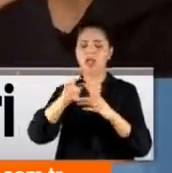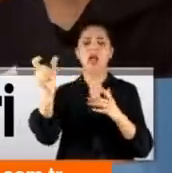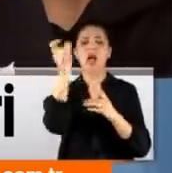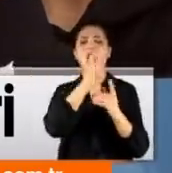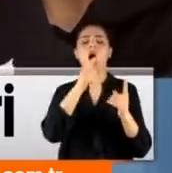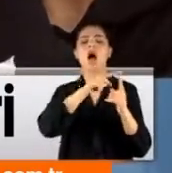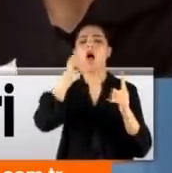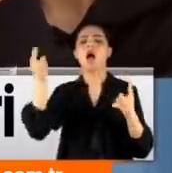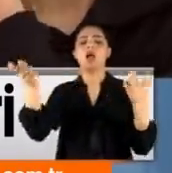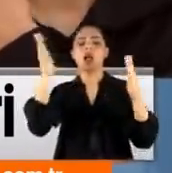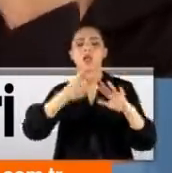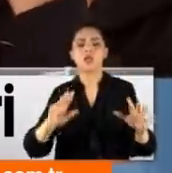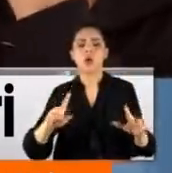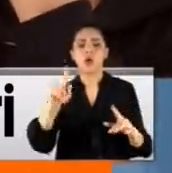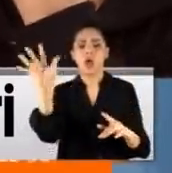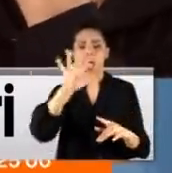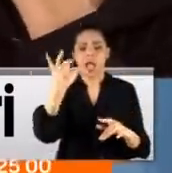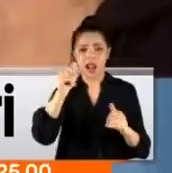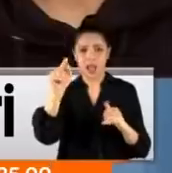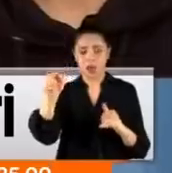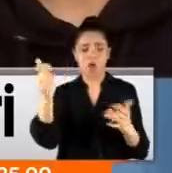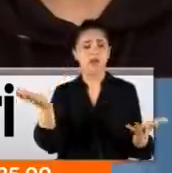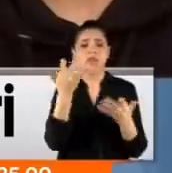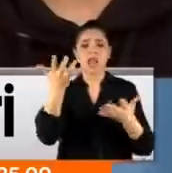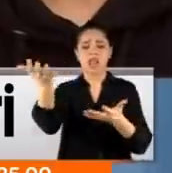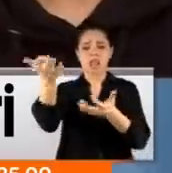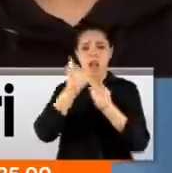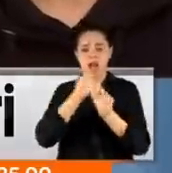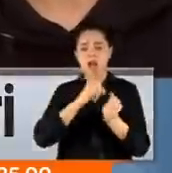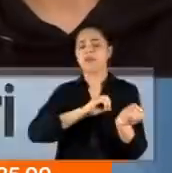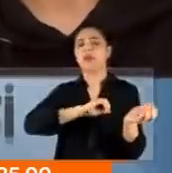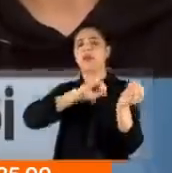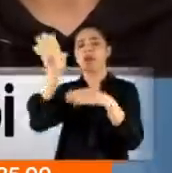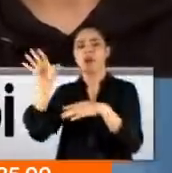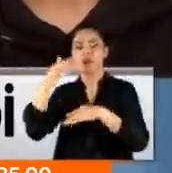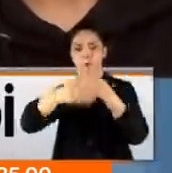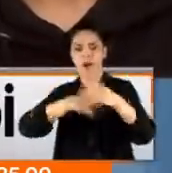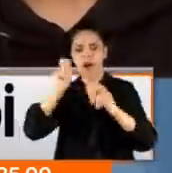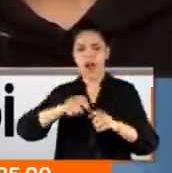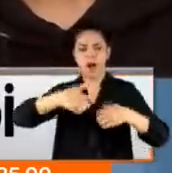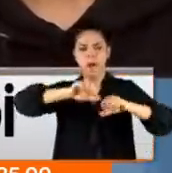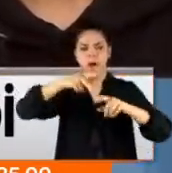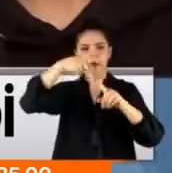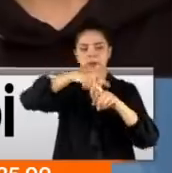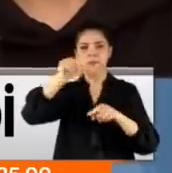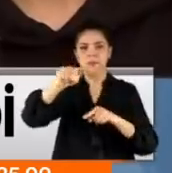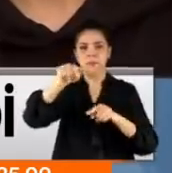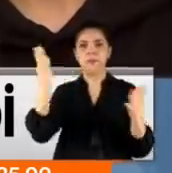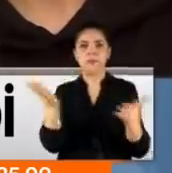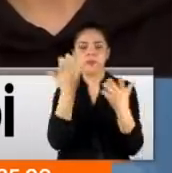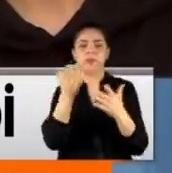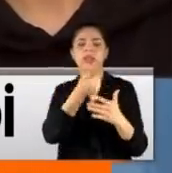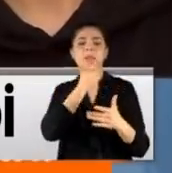sonra ortaya çıktı. 50 kilo en az. Sen bunu nasıl aldığında, nasıl attığında, nasıl sarıp motosikleti bindirip